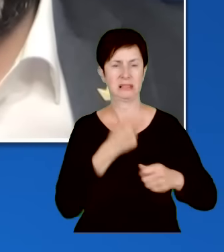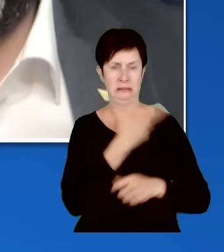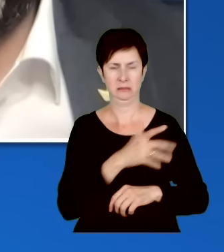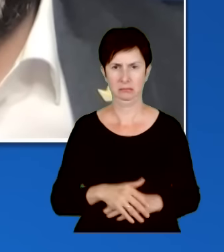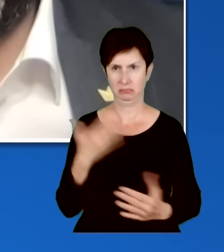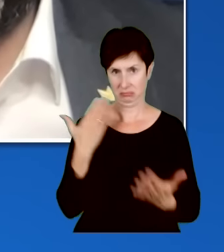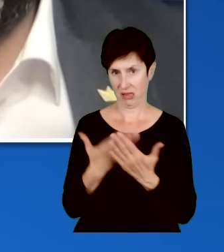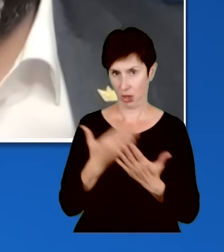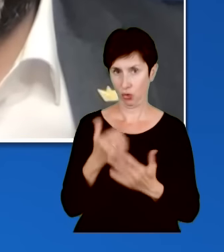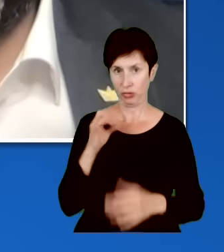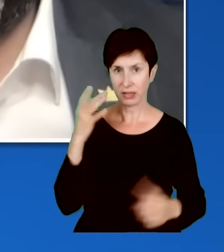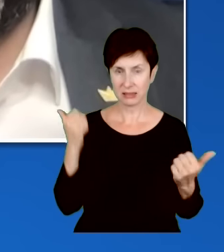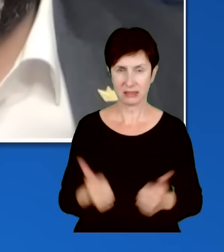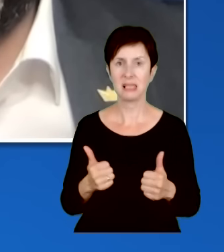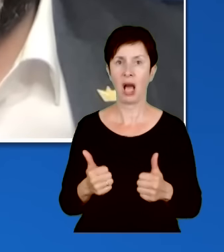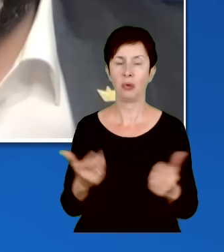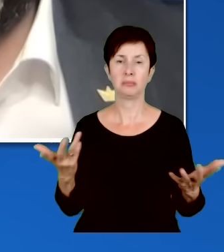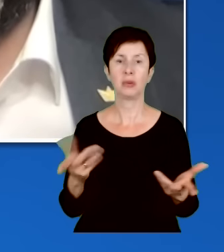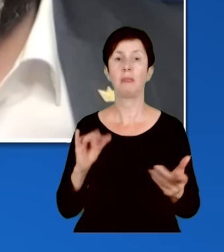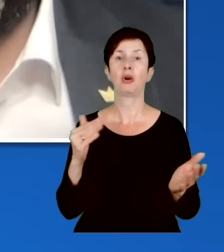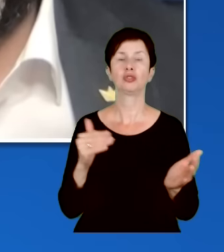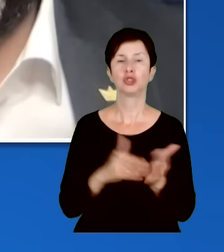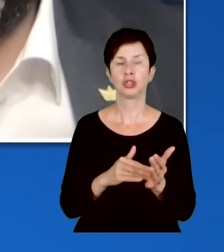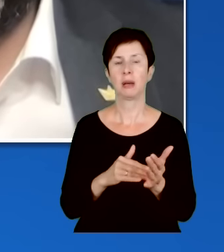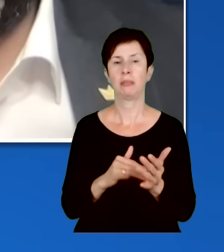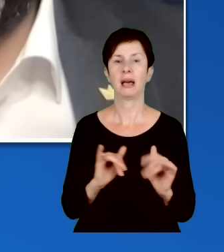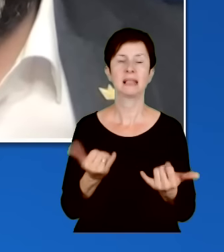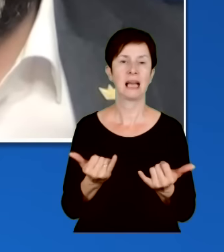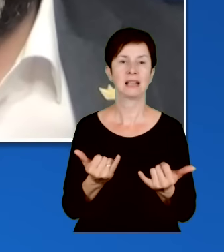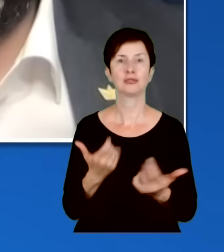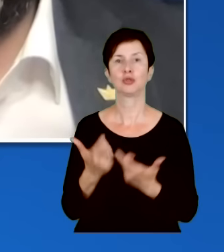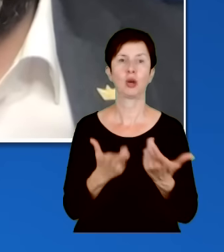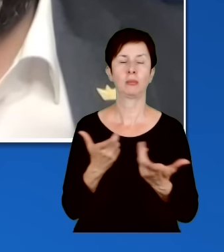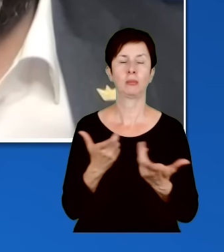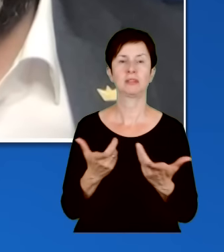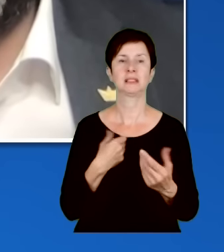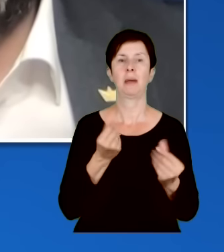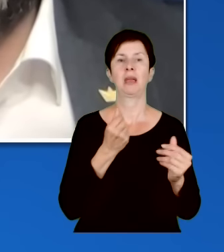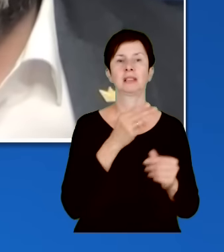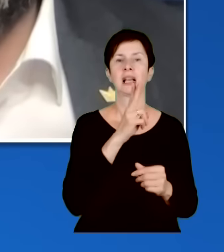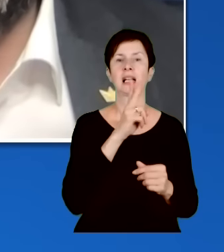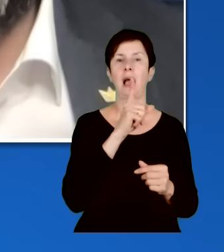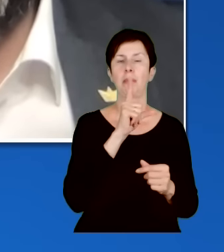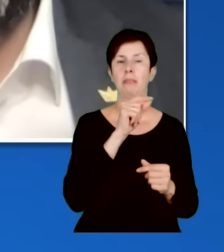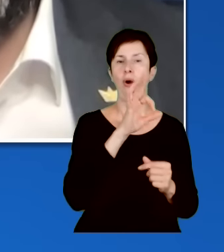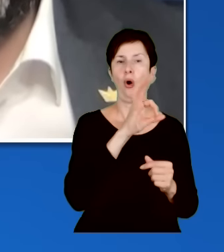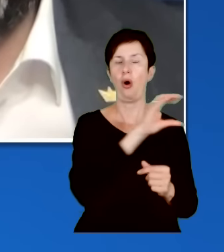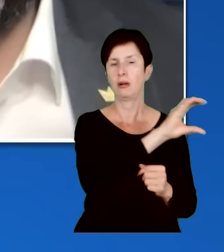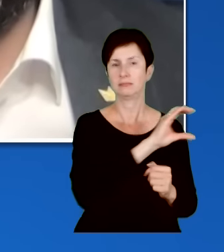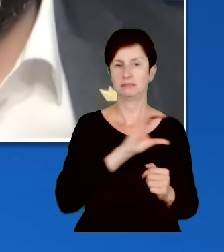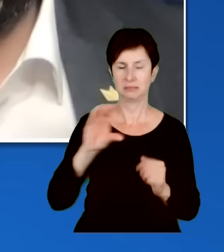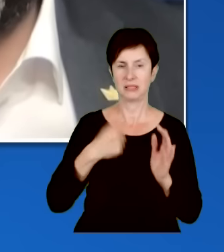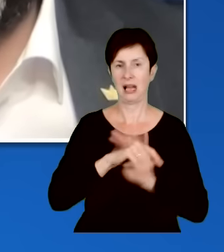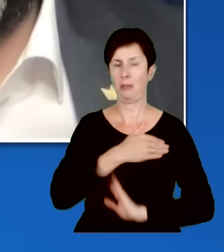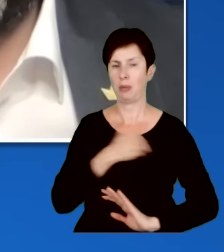zrobił dlatego że trzeba jakoś usprawiedliwić uwolnienie pieniędzy z kpo które były mrożone bo ten niedobry PiS